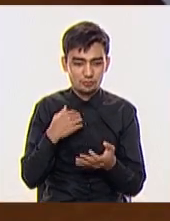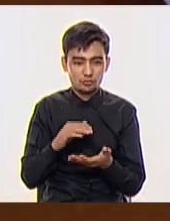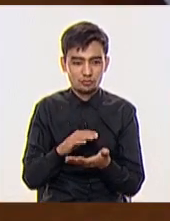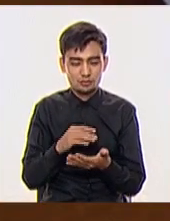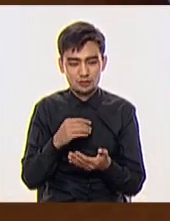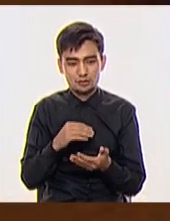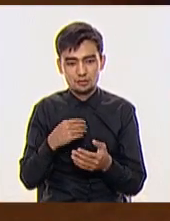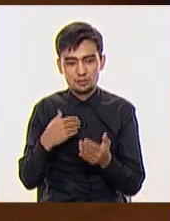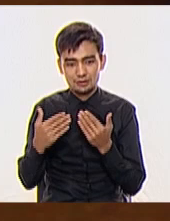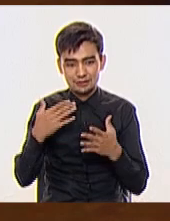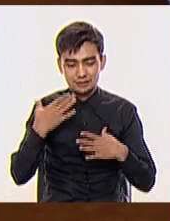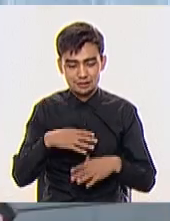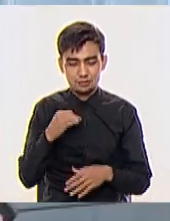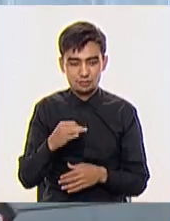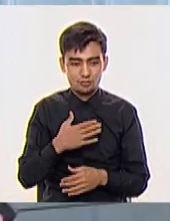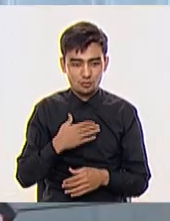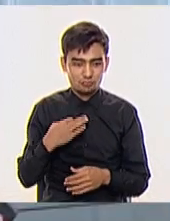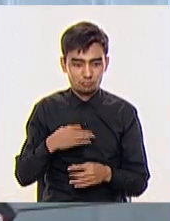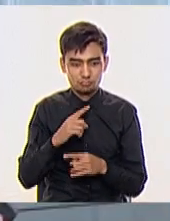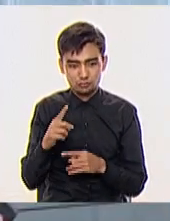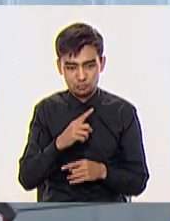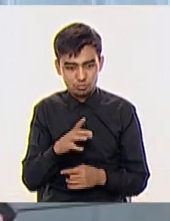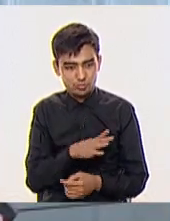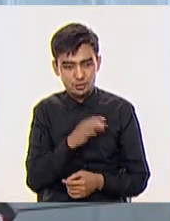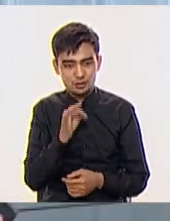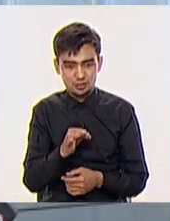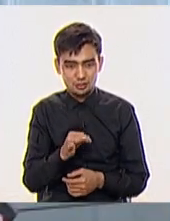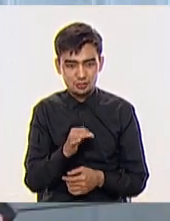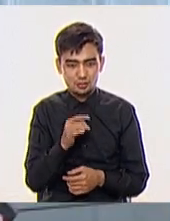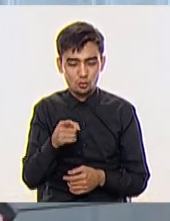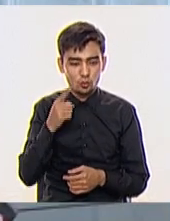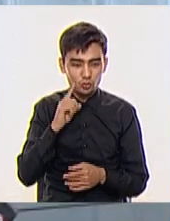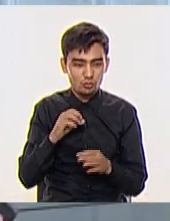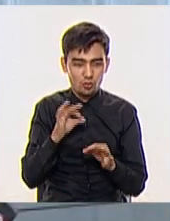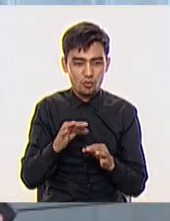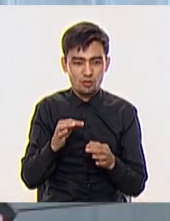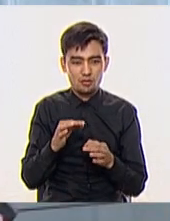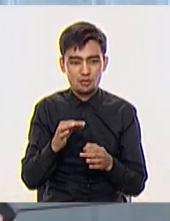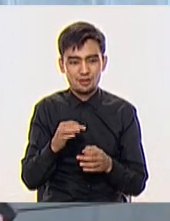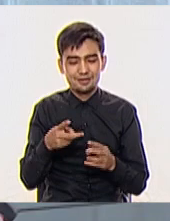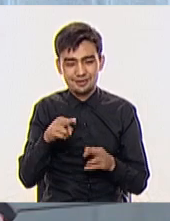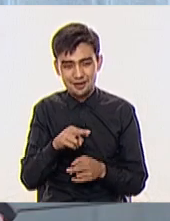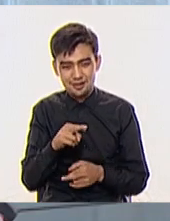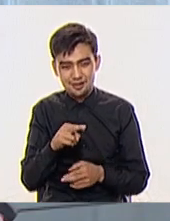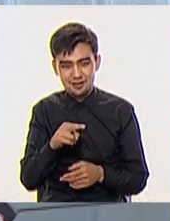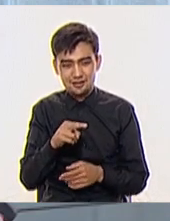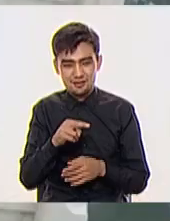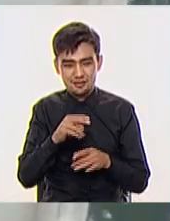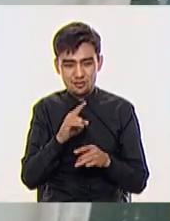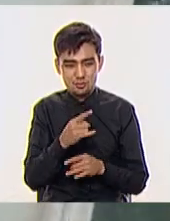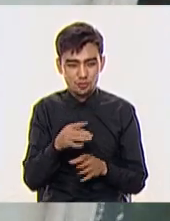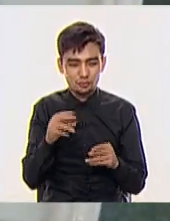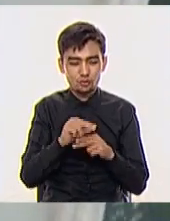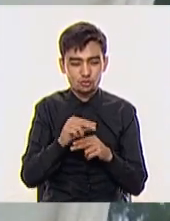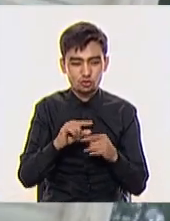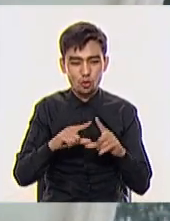болған жоқ. Балам сразу шығып барып келді. Сонда айтты, вообще удобный екен одаренный балаларға мектеп жасауға.